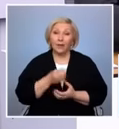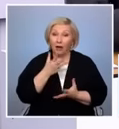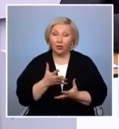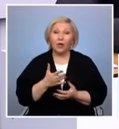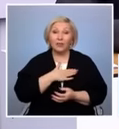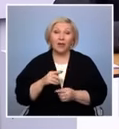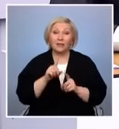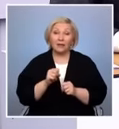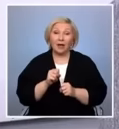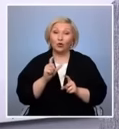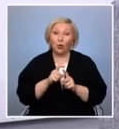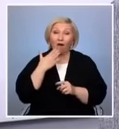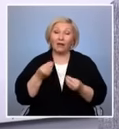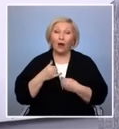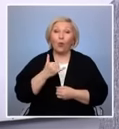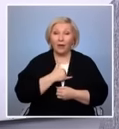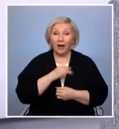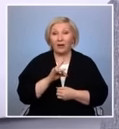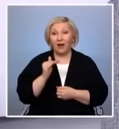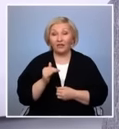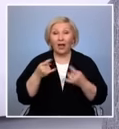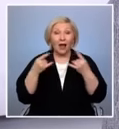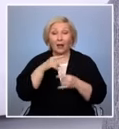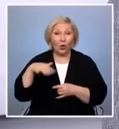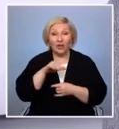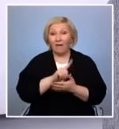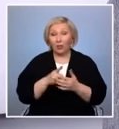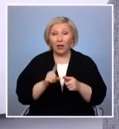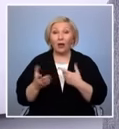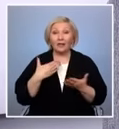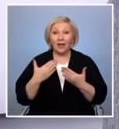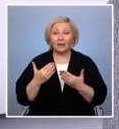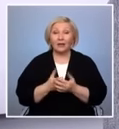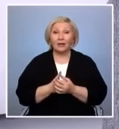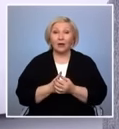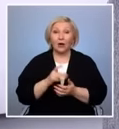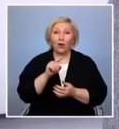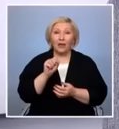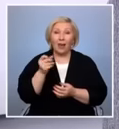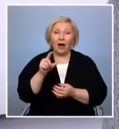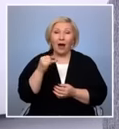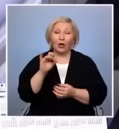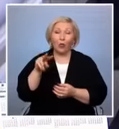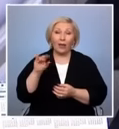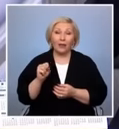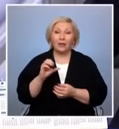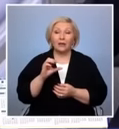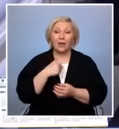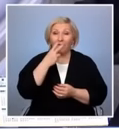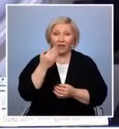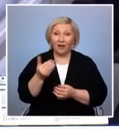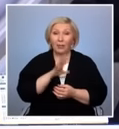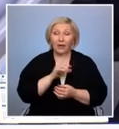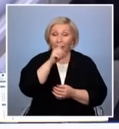тему министров-уголовников Хабиров и вовсе неожиданным образом. Он заявил, что когда они отбудут свое наказание, он с